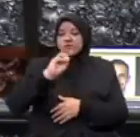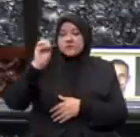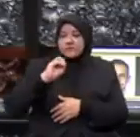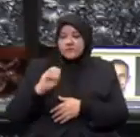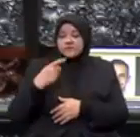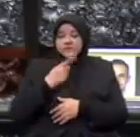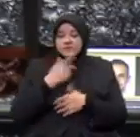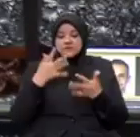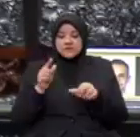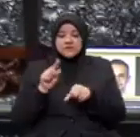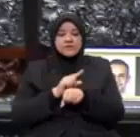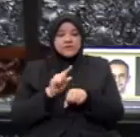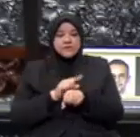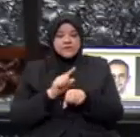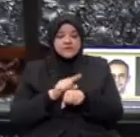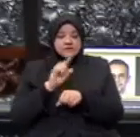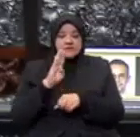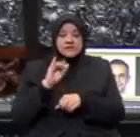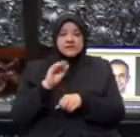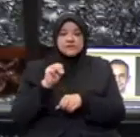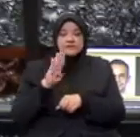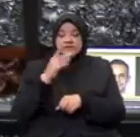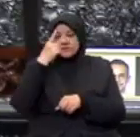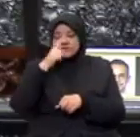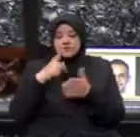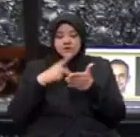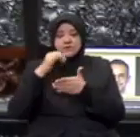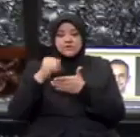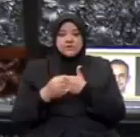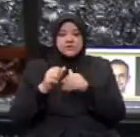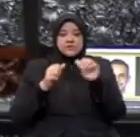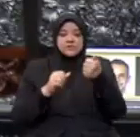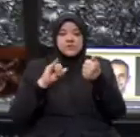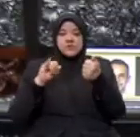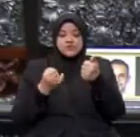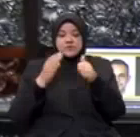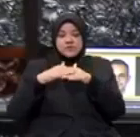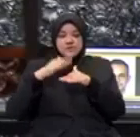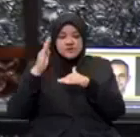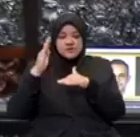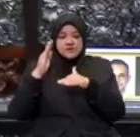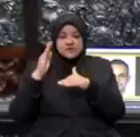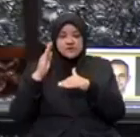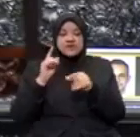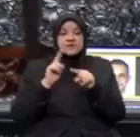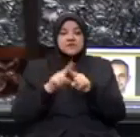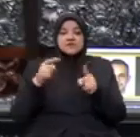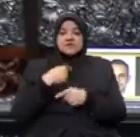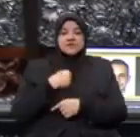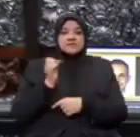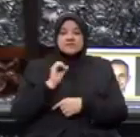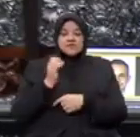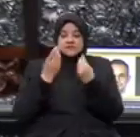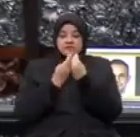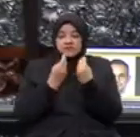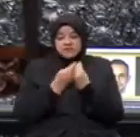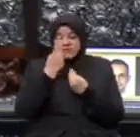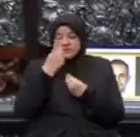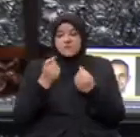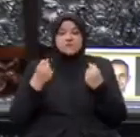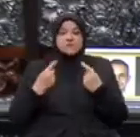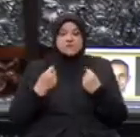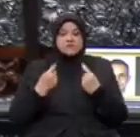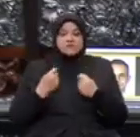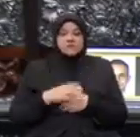86% kita telah menggunakan BIM untuk projek 10 juta dan ke atas, tapi saya tidak ada angka untuk yang